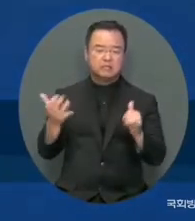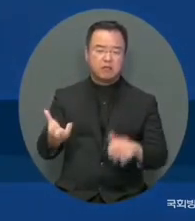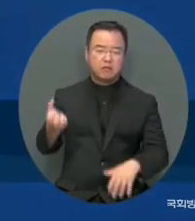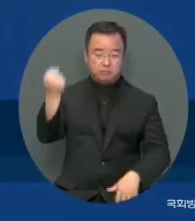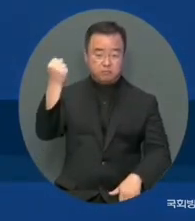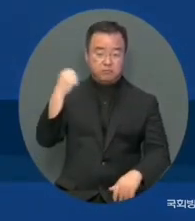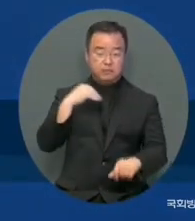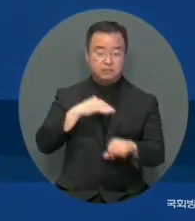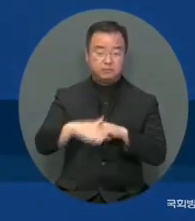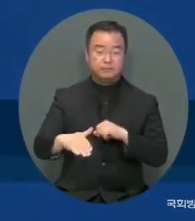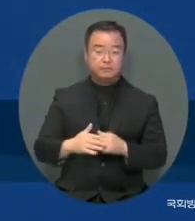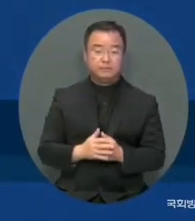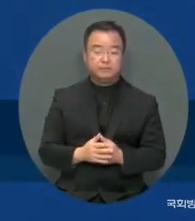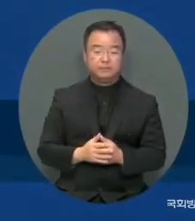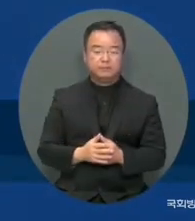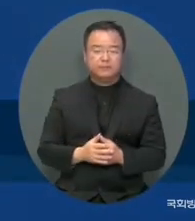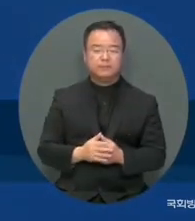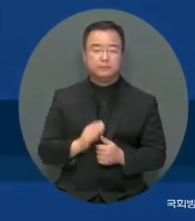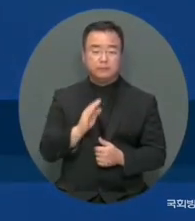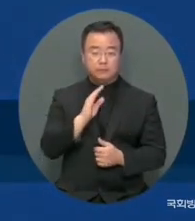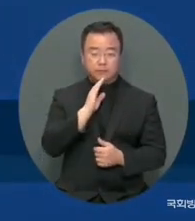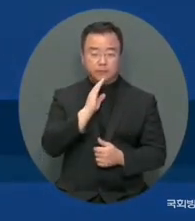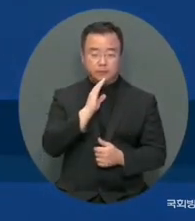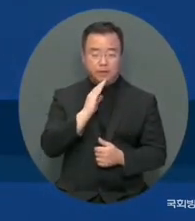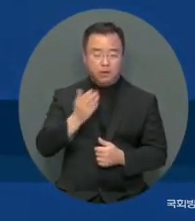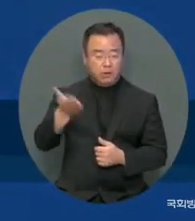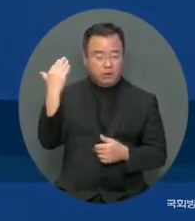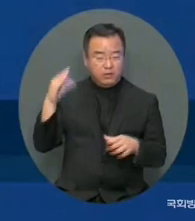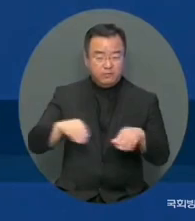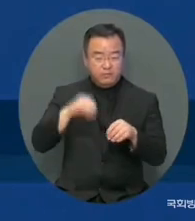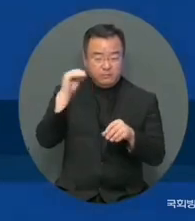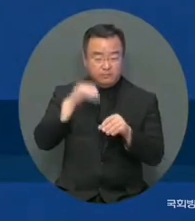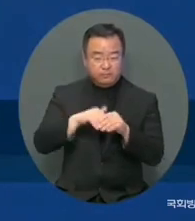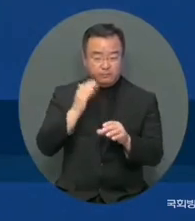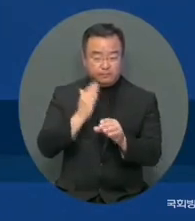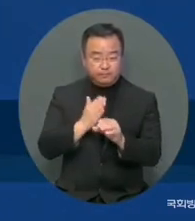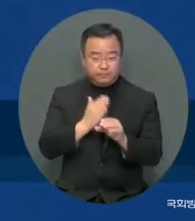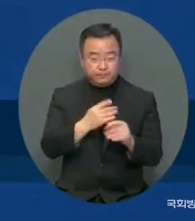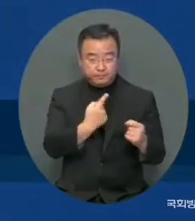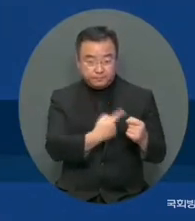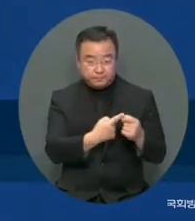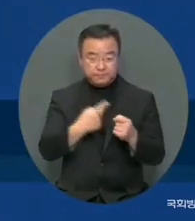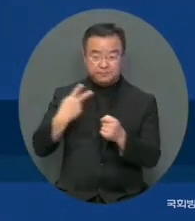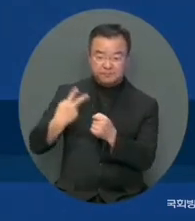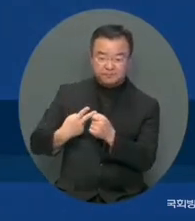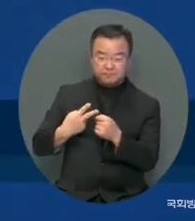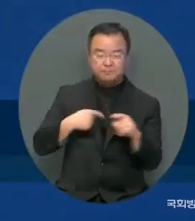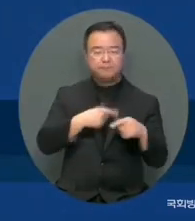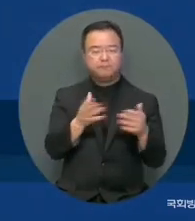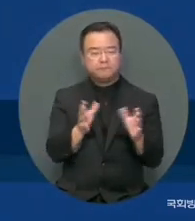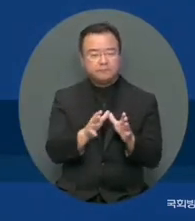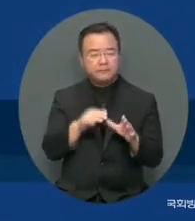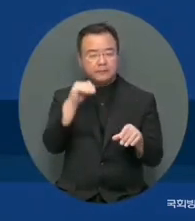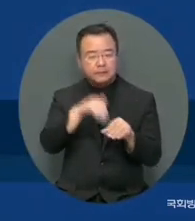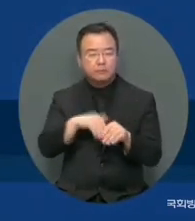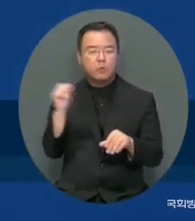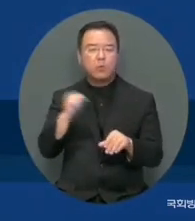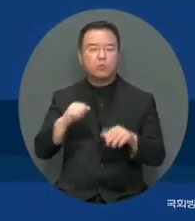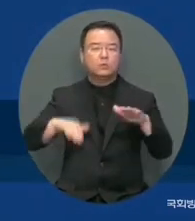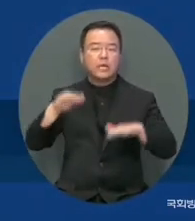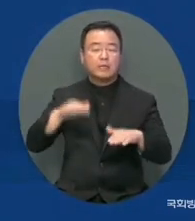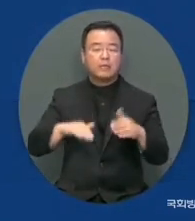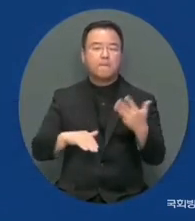있습니다. 실제로 지난 총선에서 1당과 2당의 득표율 차이는 8%에